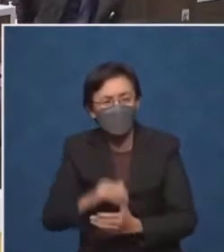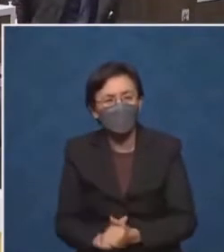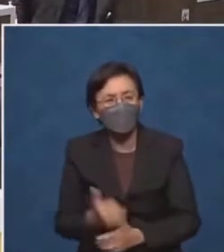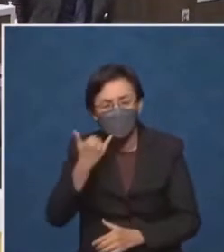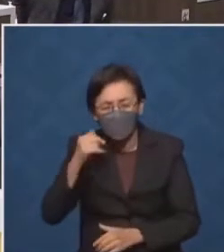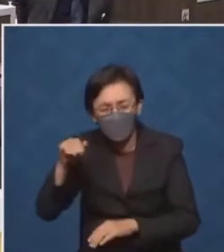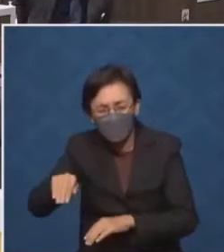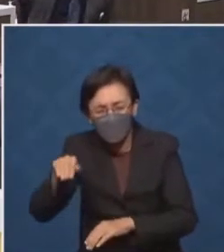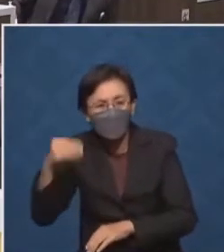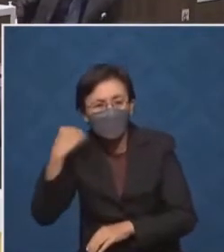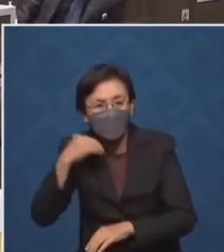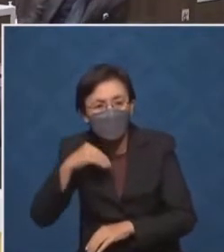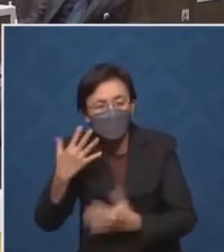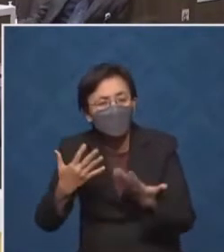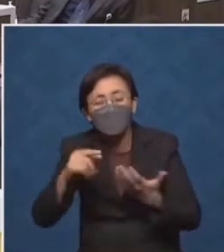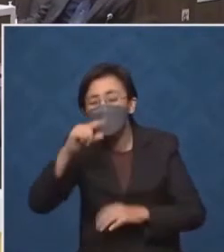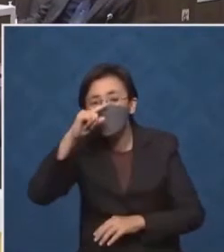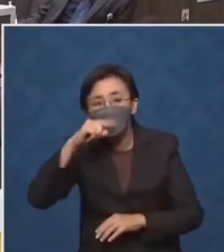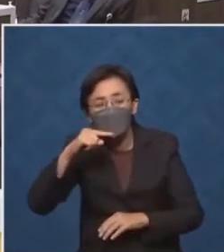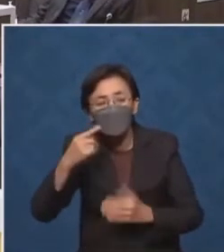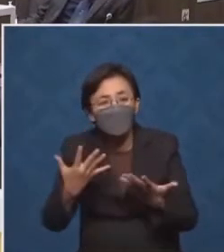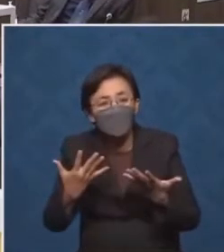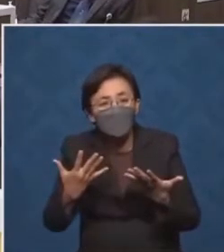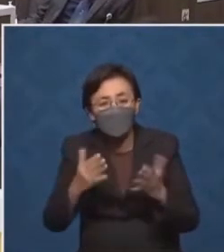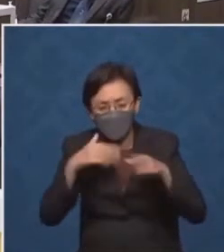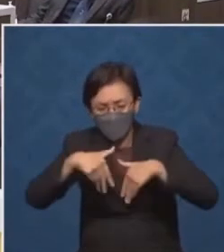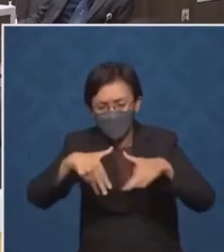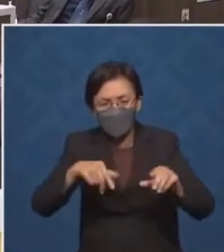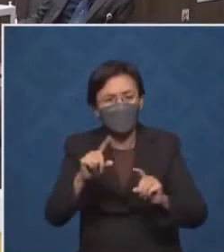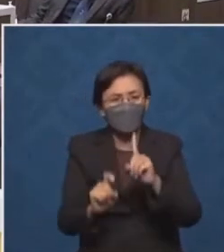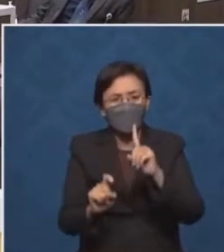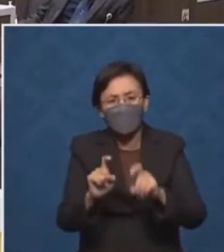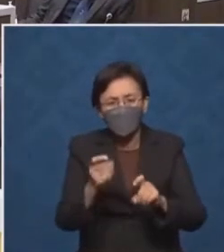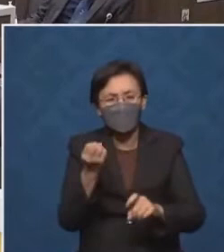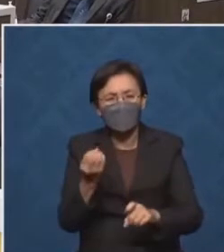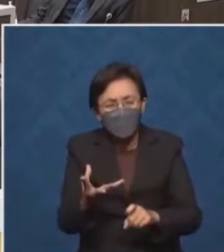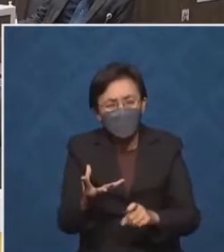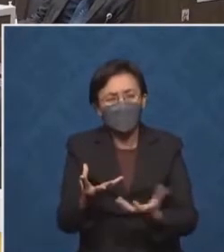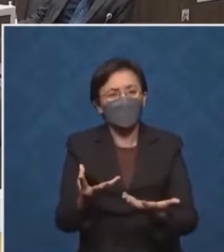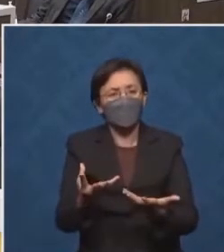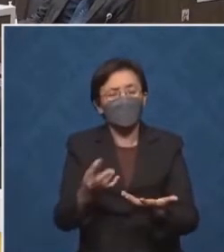ระเทศอมากมายมหาศาลอย่นี้